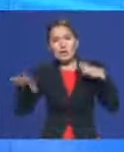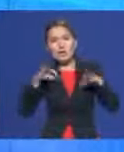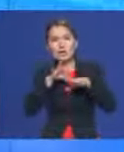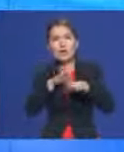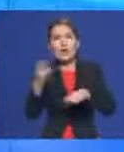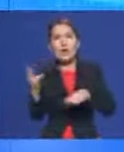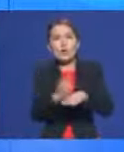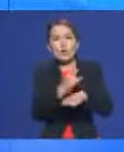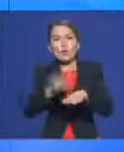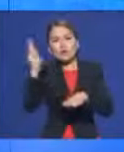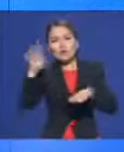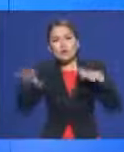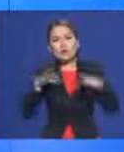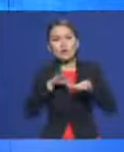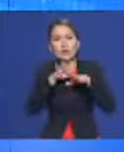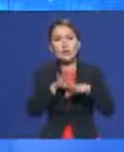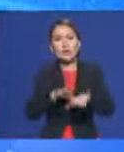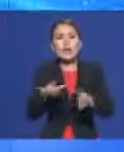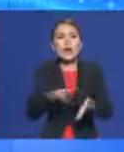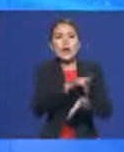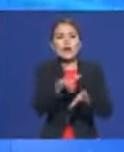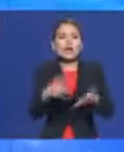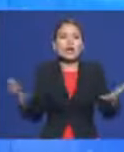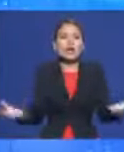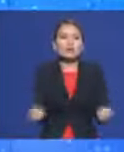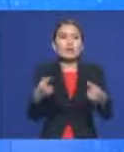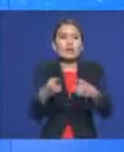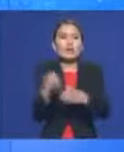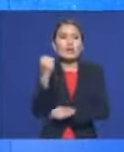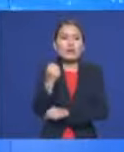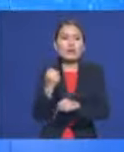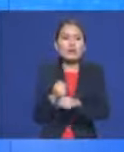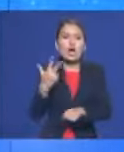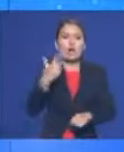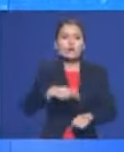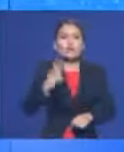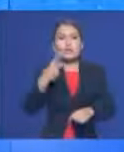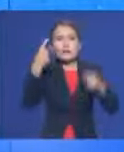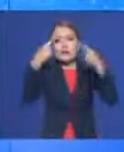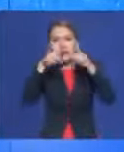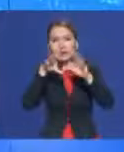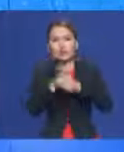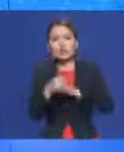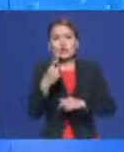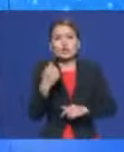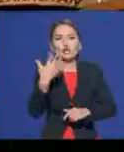оқу-жаттығу өткізді. Бұл шараға қаланың құтқару қызметтерімен қатар 32 техника мен 152 құтқарушы қатысты.